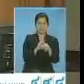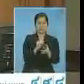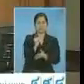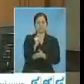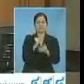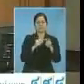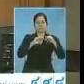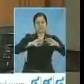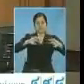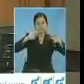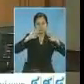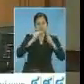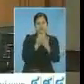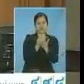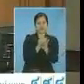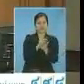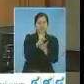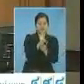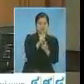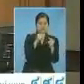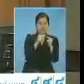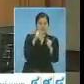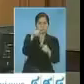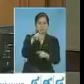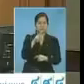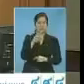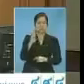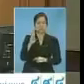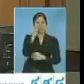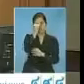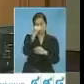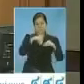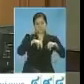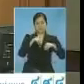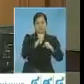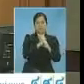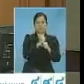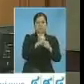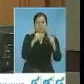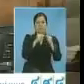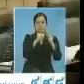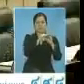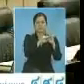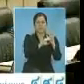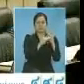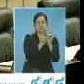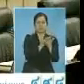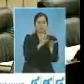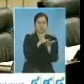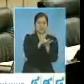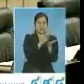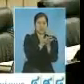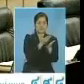ฐบาลจึงต้องกู้เงินผ่านการออกพระราชบัญญัติแทนที่จะดำเนินการผ่านการกระบวนการงบประมาณรายจ่ายประจ